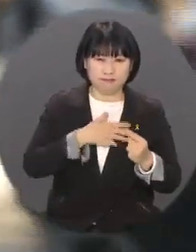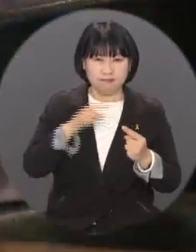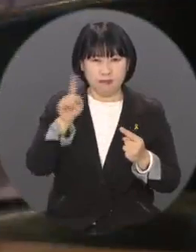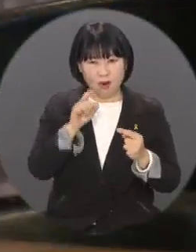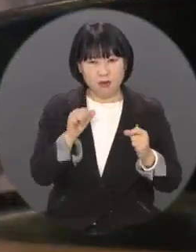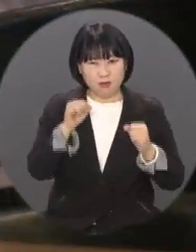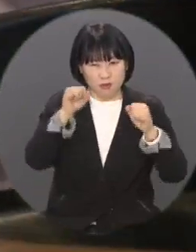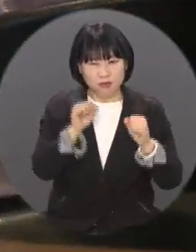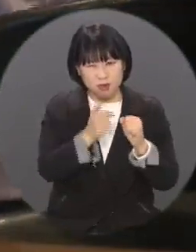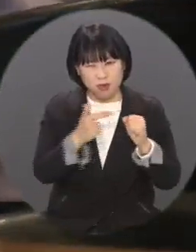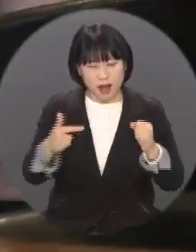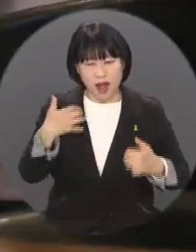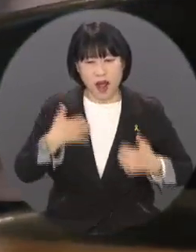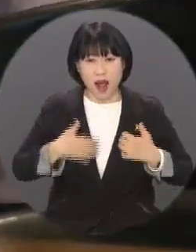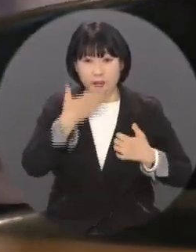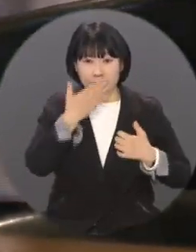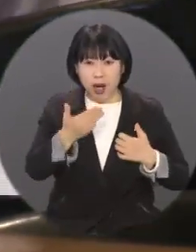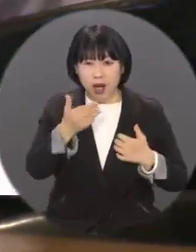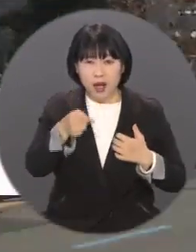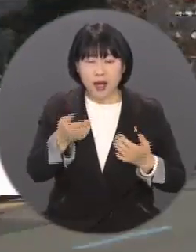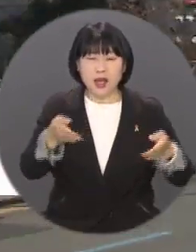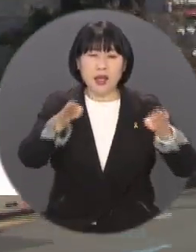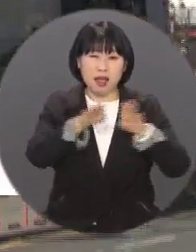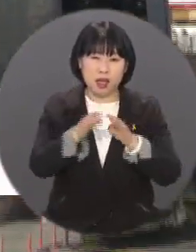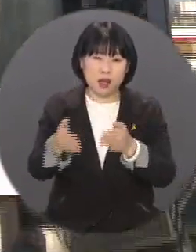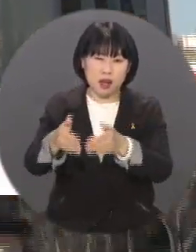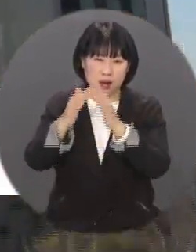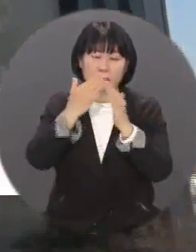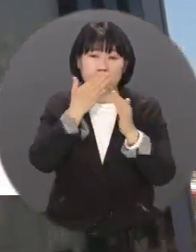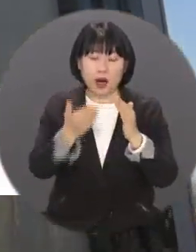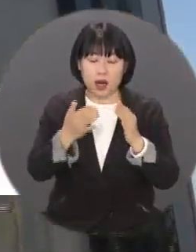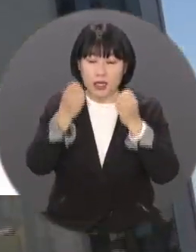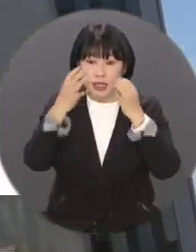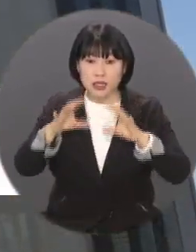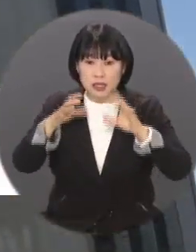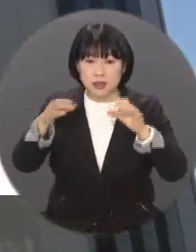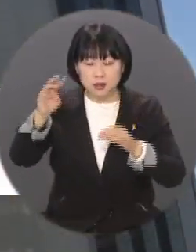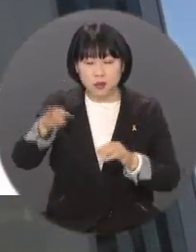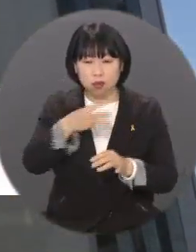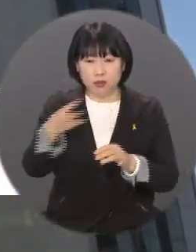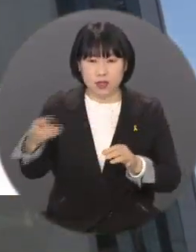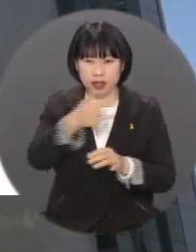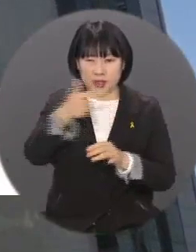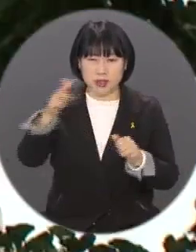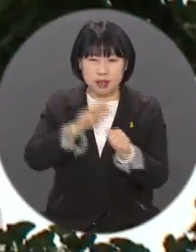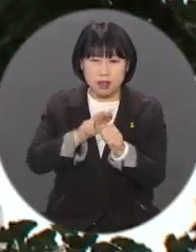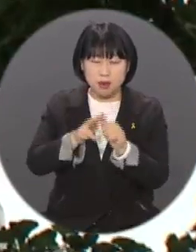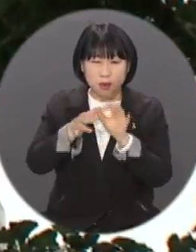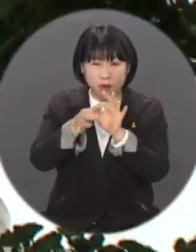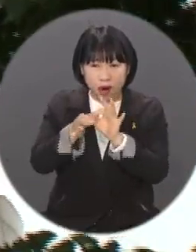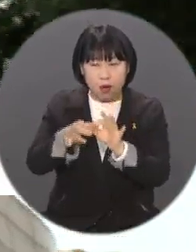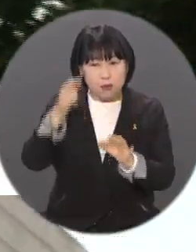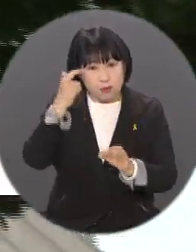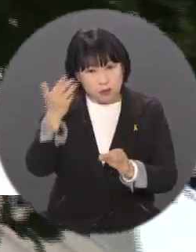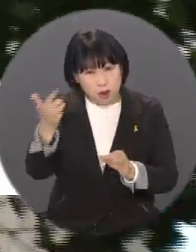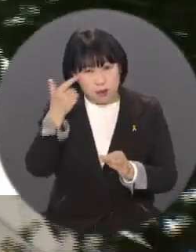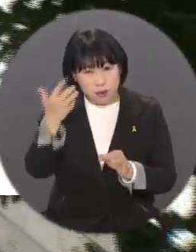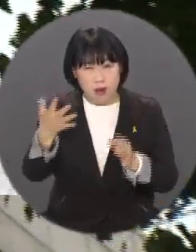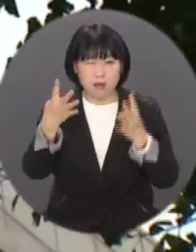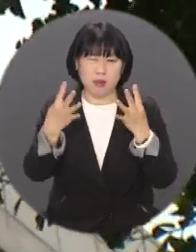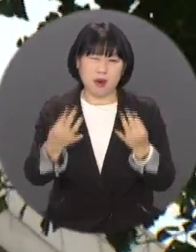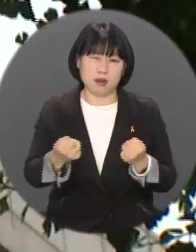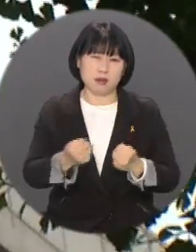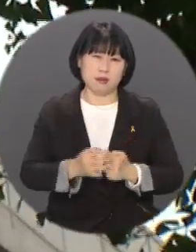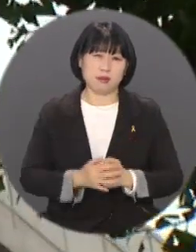쇼핑몰 유형이 들어설 가능성이 높습니다. 이에 따라 신세계와 롯데 등 대형 유통 업체들의 관련 문의가 잇따른 것으로